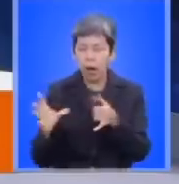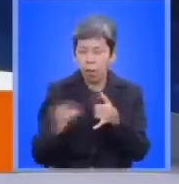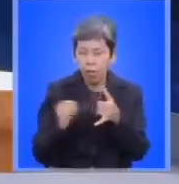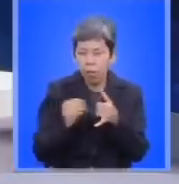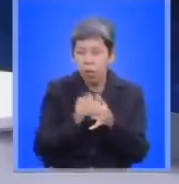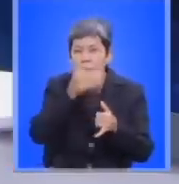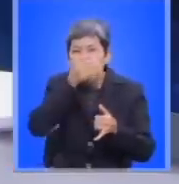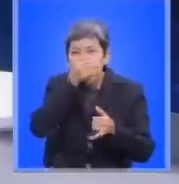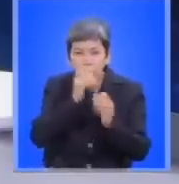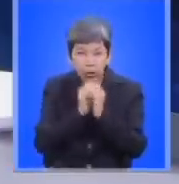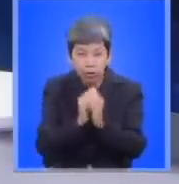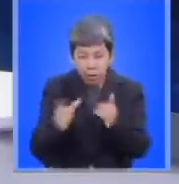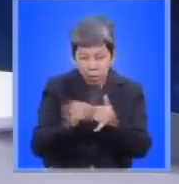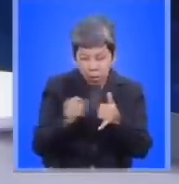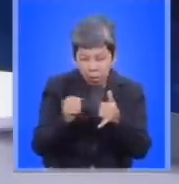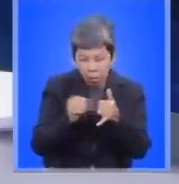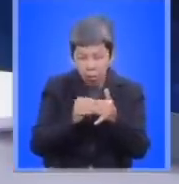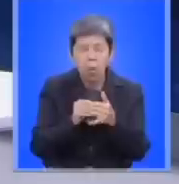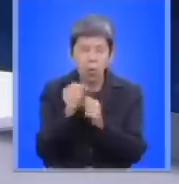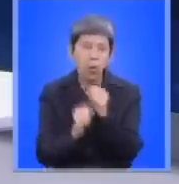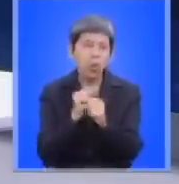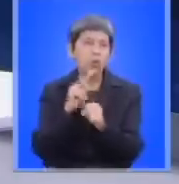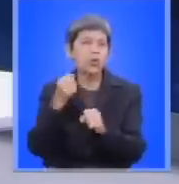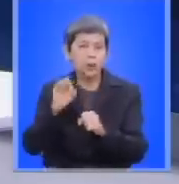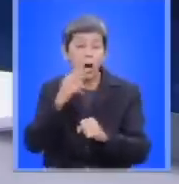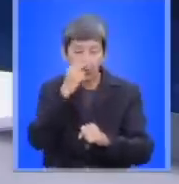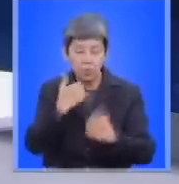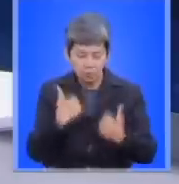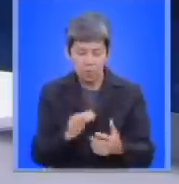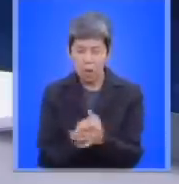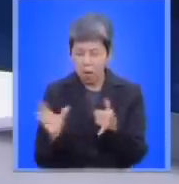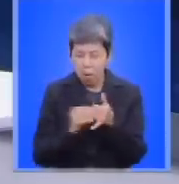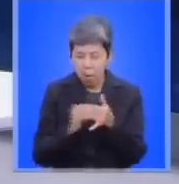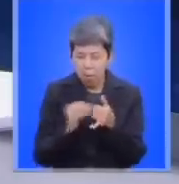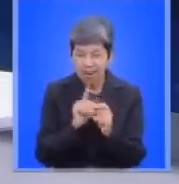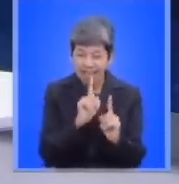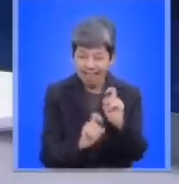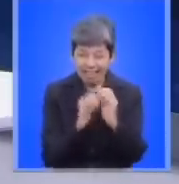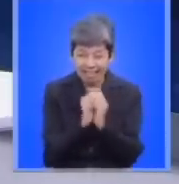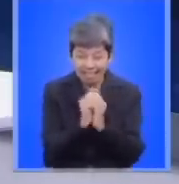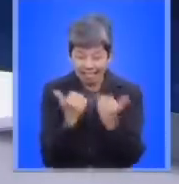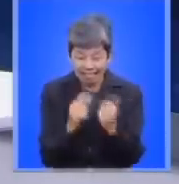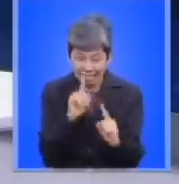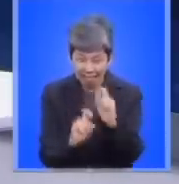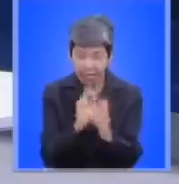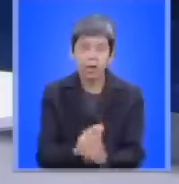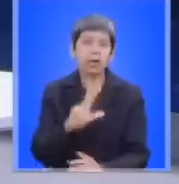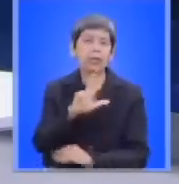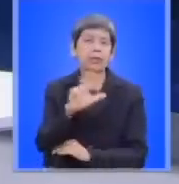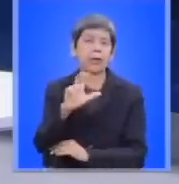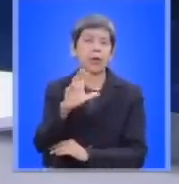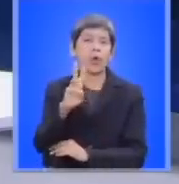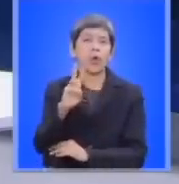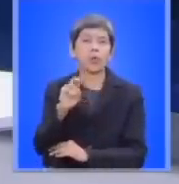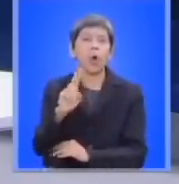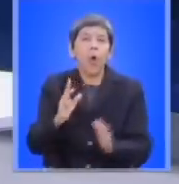และเสียชีวิตจากไวรัสโคโรนาสายพันธุ์ใหม่2019ก่อนนะครับตัวเลขผู้เสียชีวิตที่ประเทศจีนตอนนี้อยู่ที่362